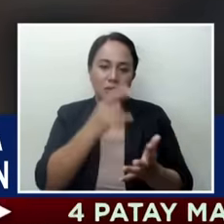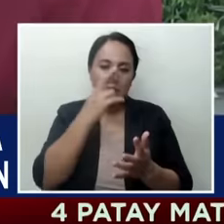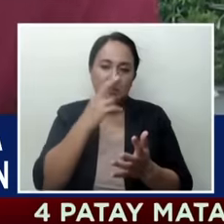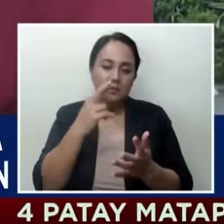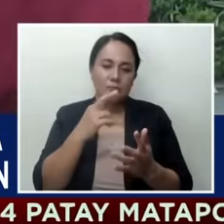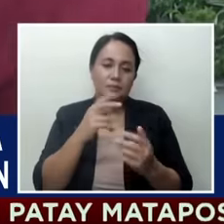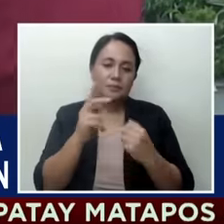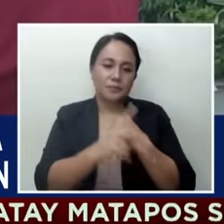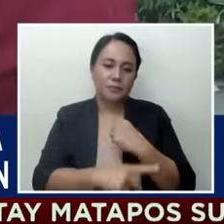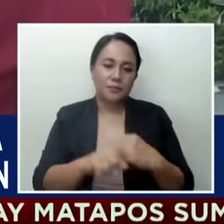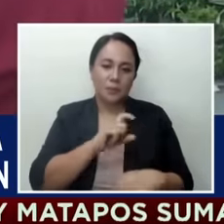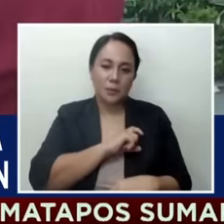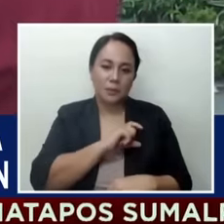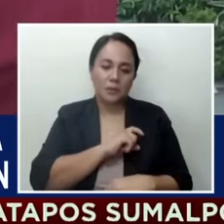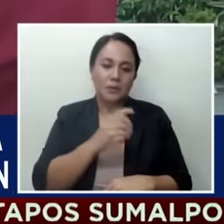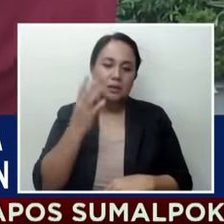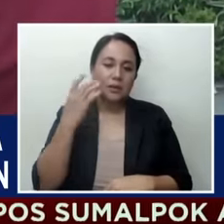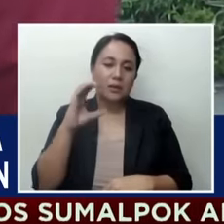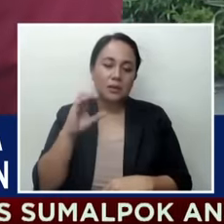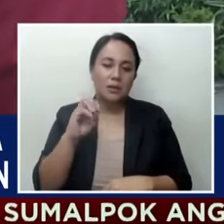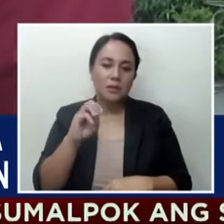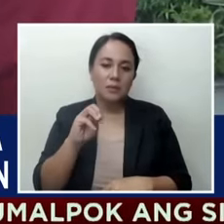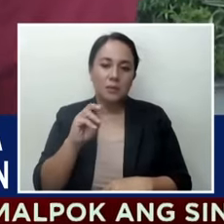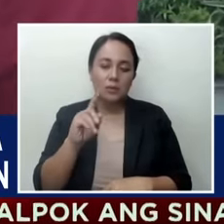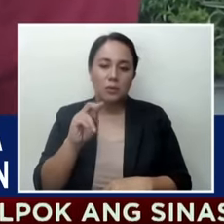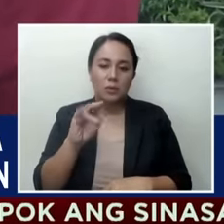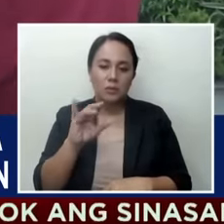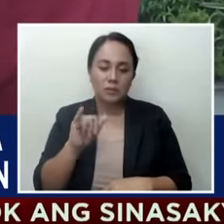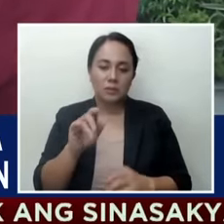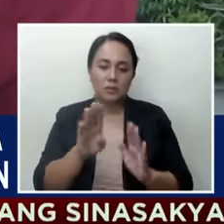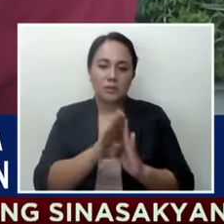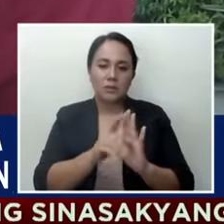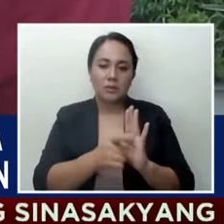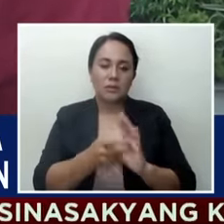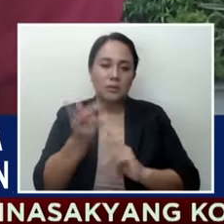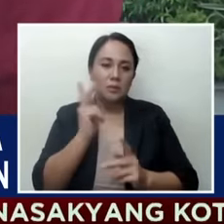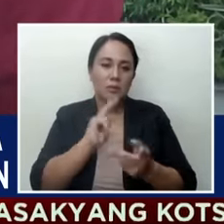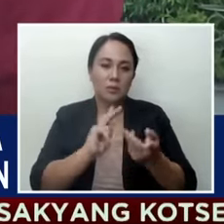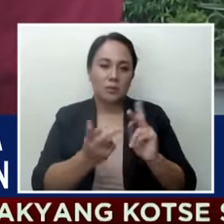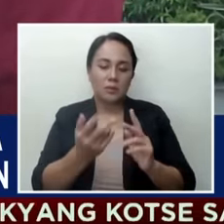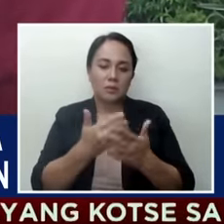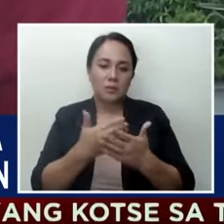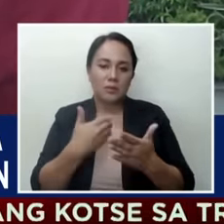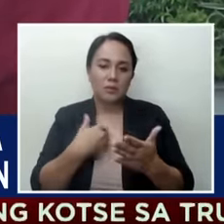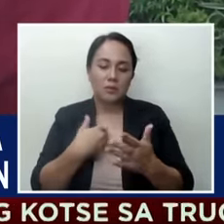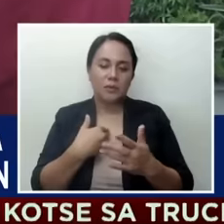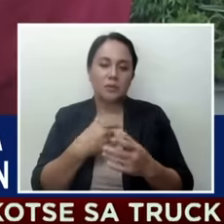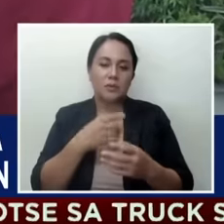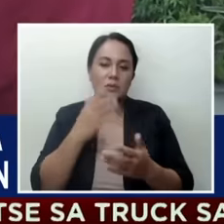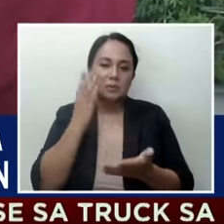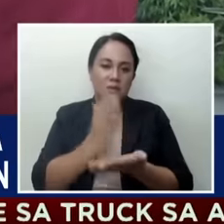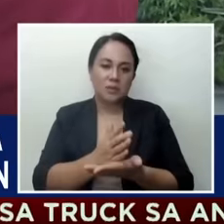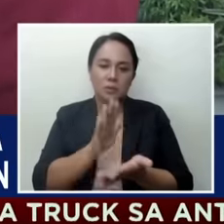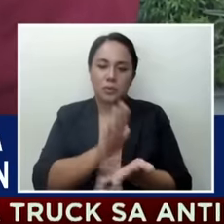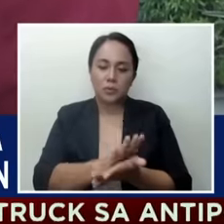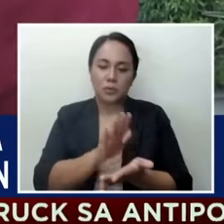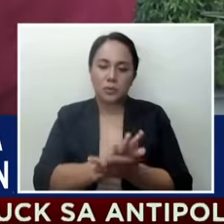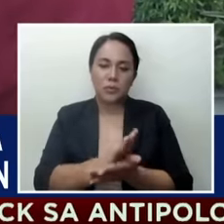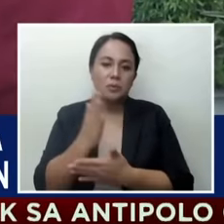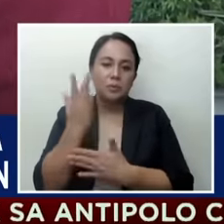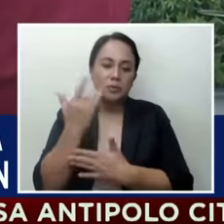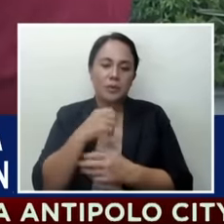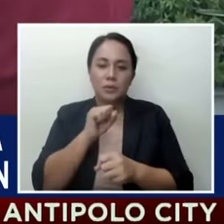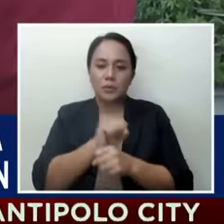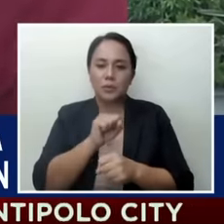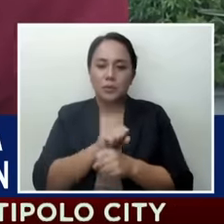Police. Dati ring criminology student si Mark at may background sa martial arts bago siya napilitang tumigil sa pag-aaral para magtrabaho